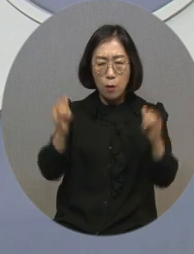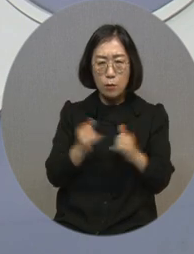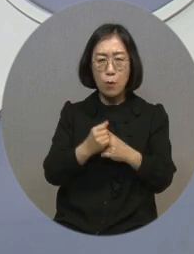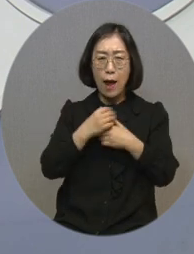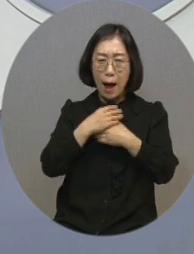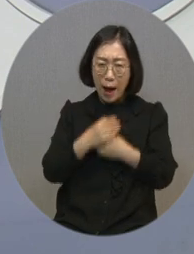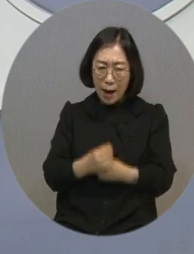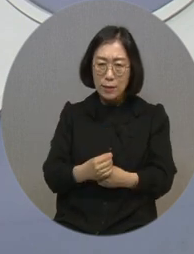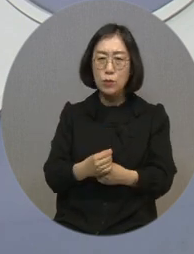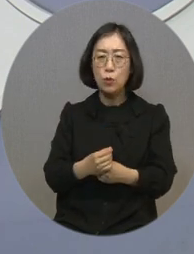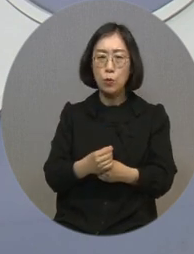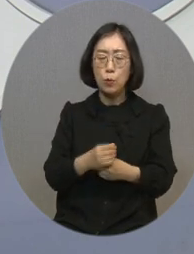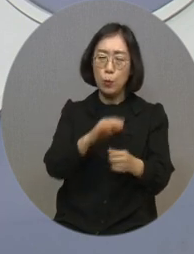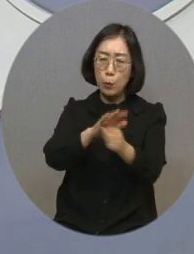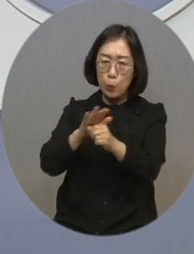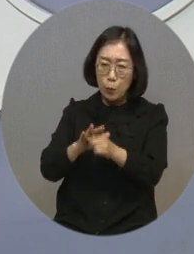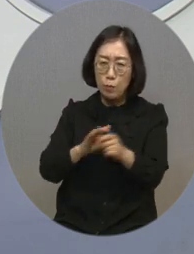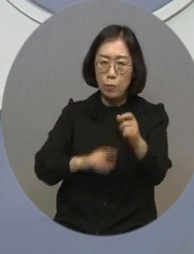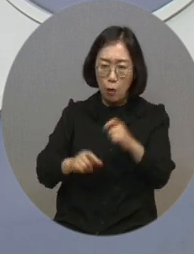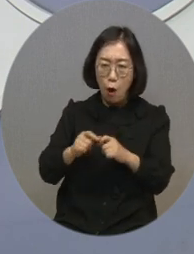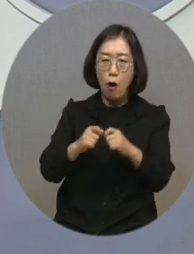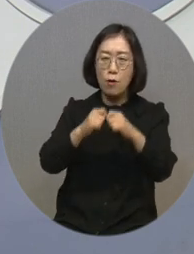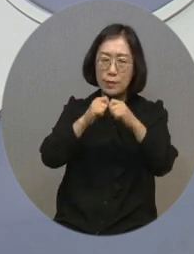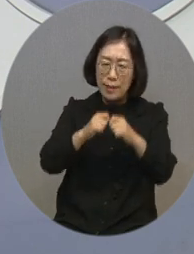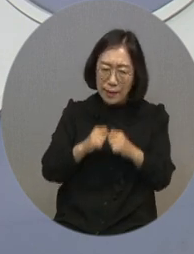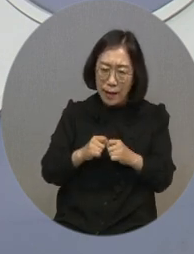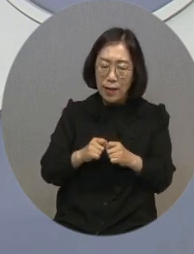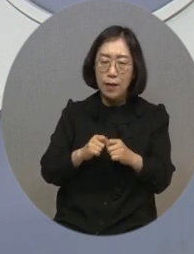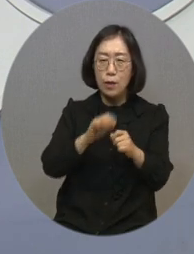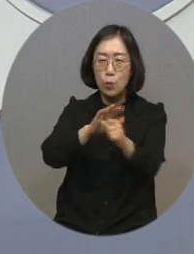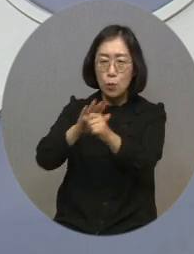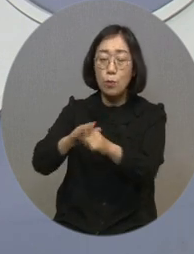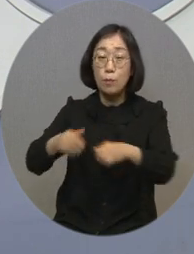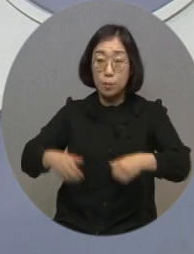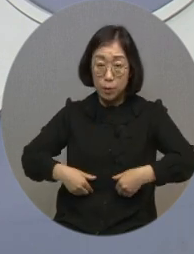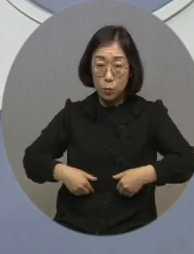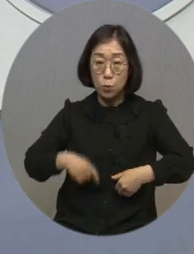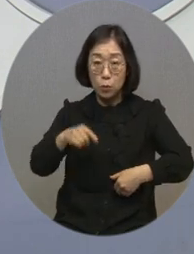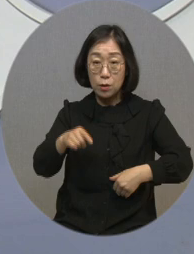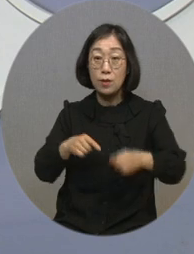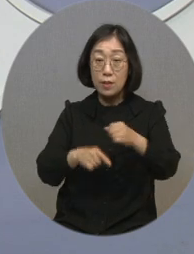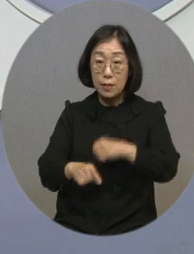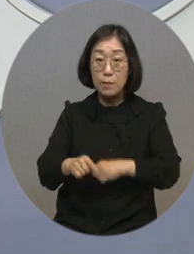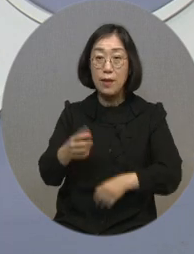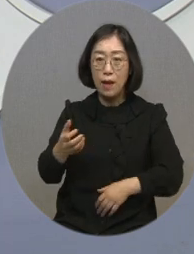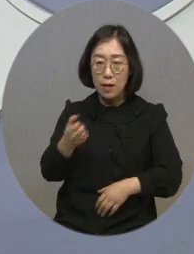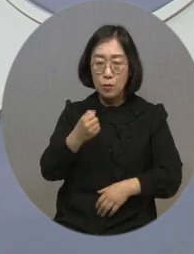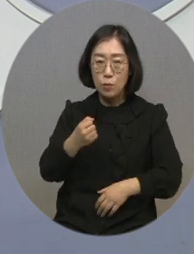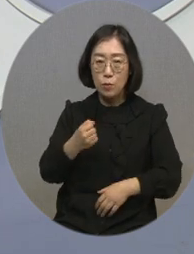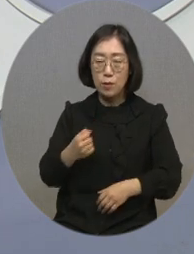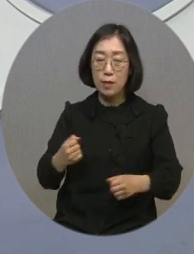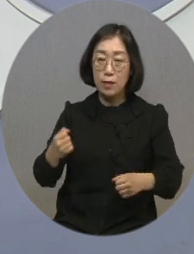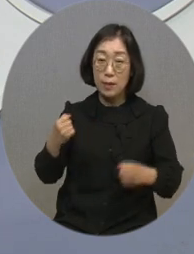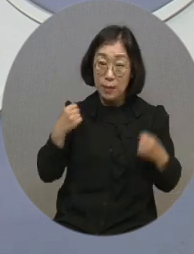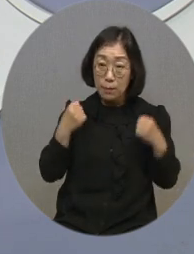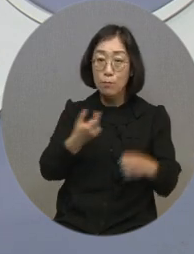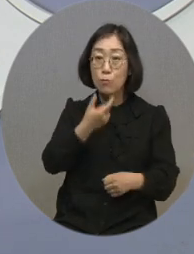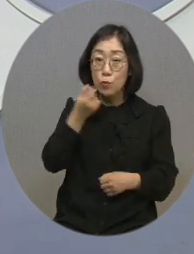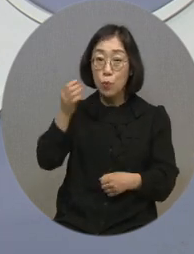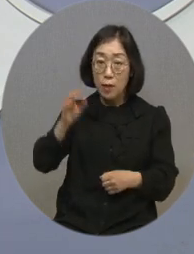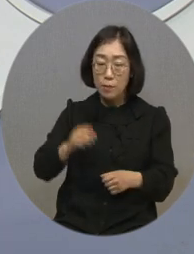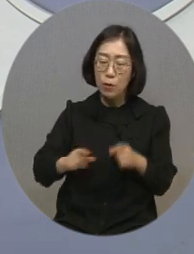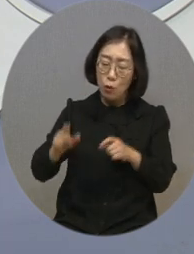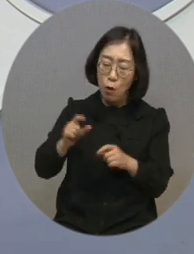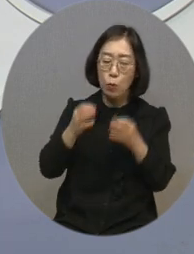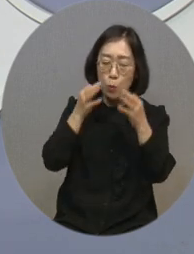더 촘촘하게 짜여져야 된다고 생각합니다. 이제 그런 곳에 의미를 두고 제가 미력 하나마 열심히